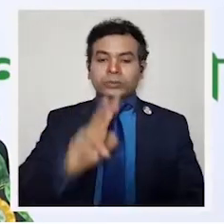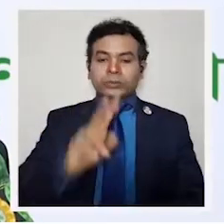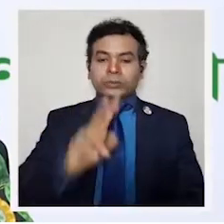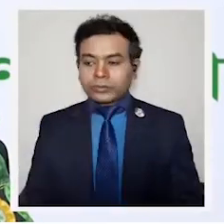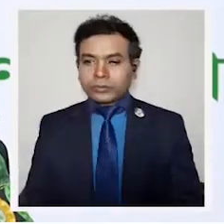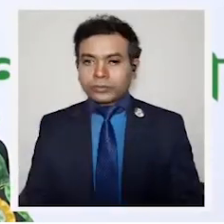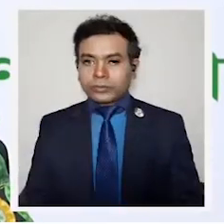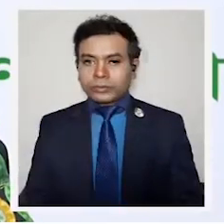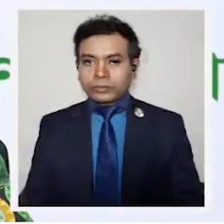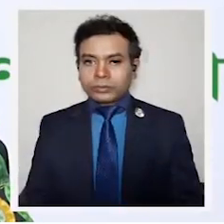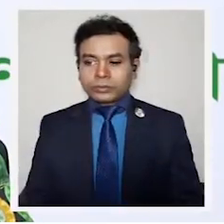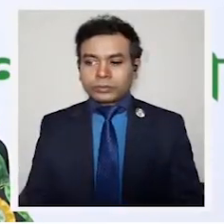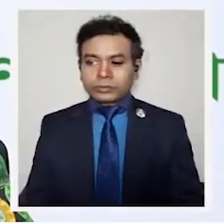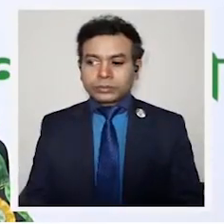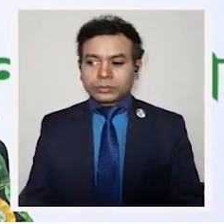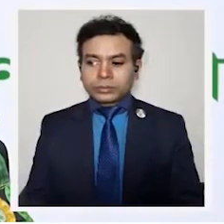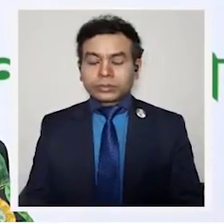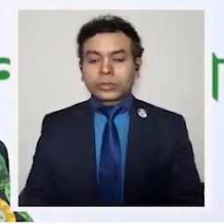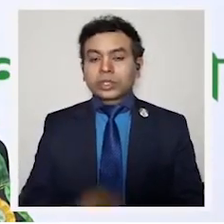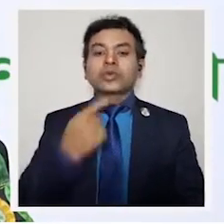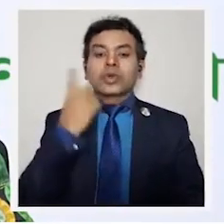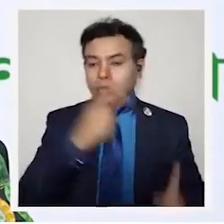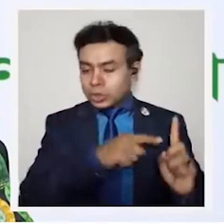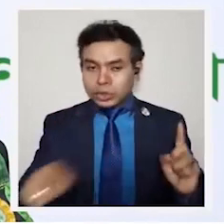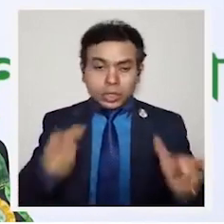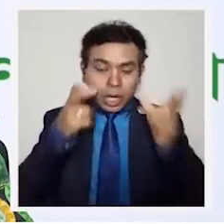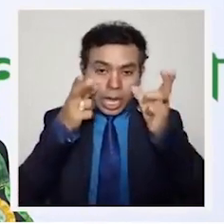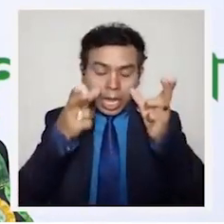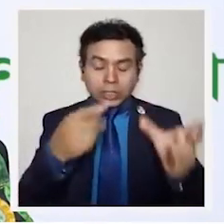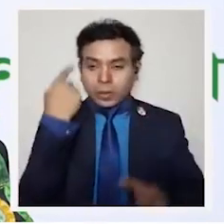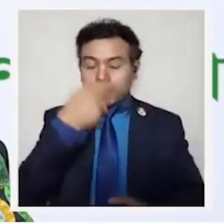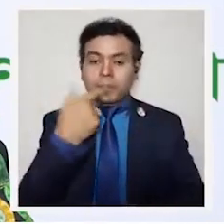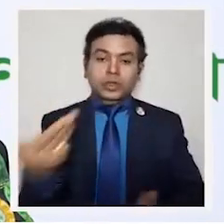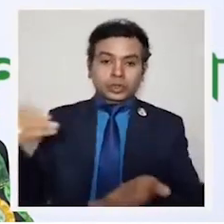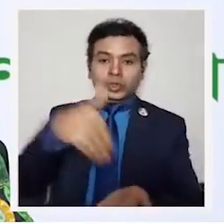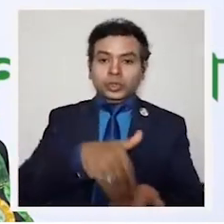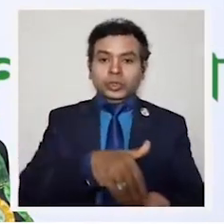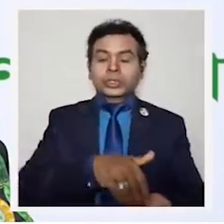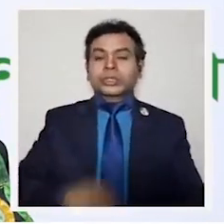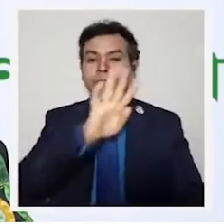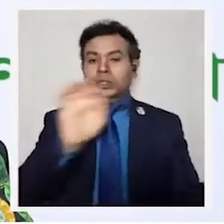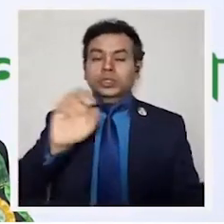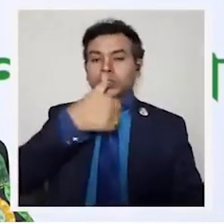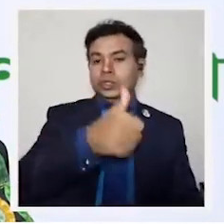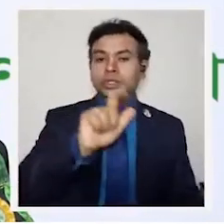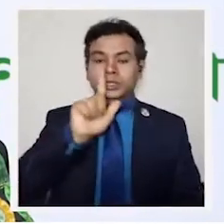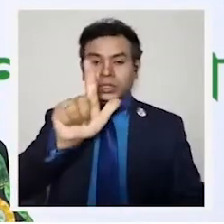তবে প্রায় 34 লাখ রোগী ইতিমধ্যে সুস্থ হয়েছে। বাংলাদেশে করোনা ভাইরাস প্রথম শনাক্ত হয় গত 8 মার্চ।